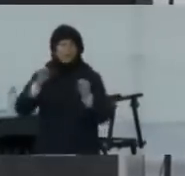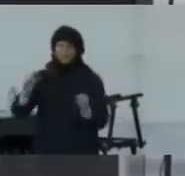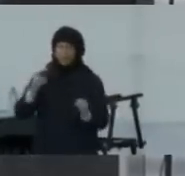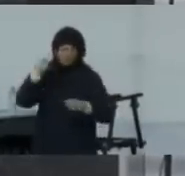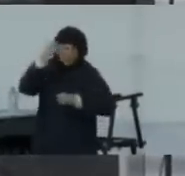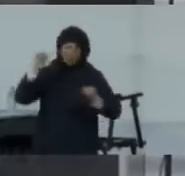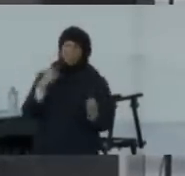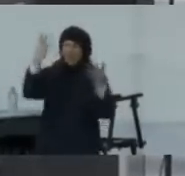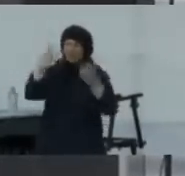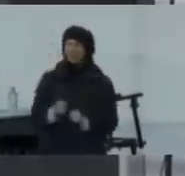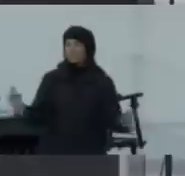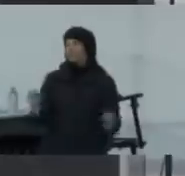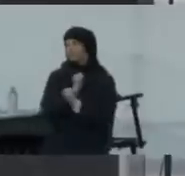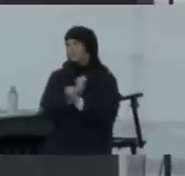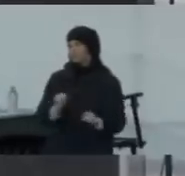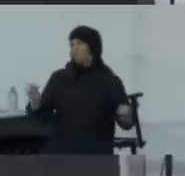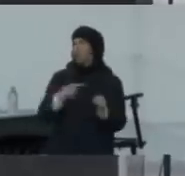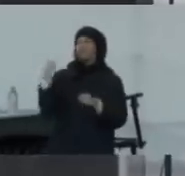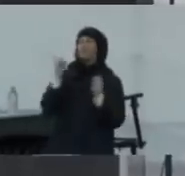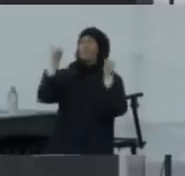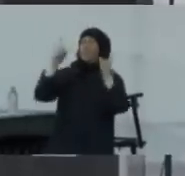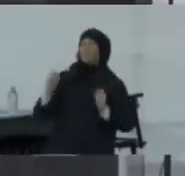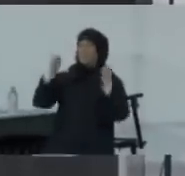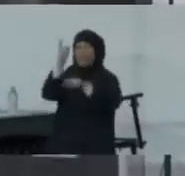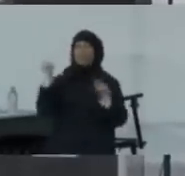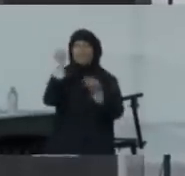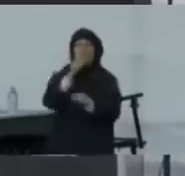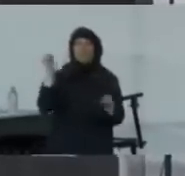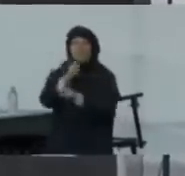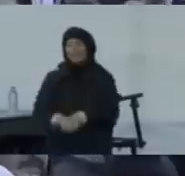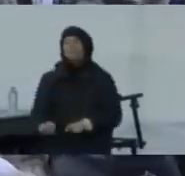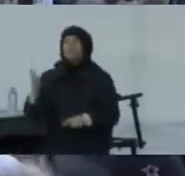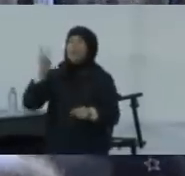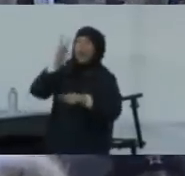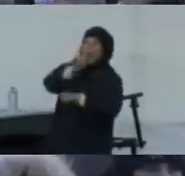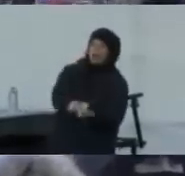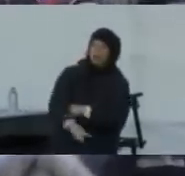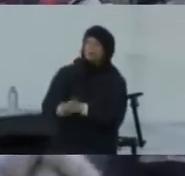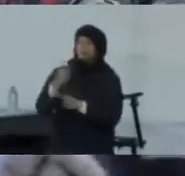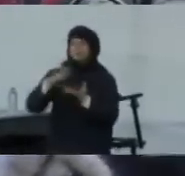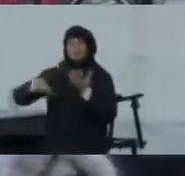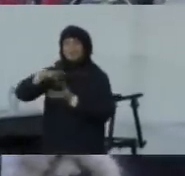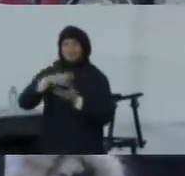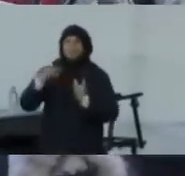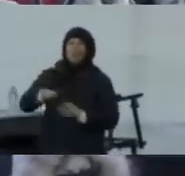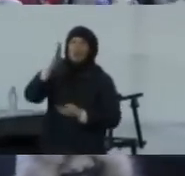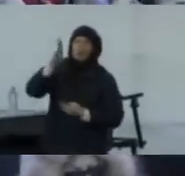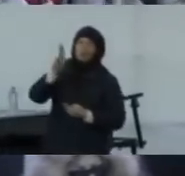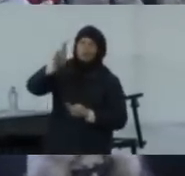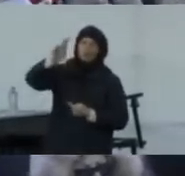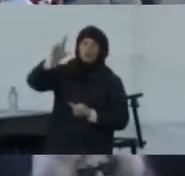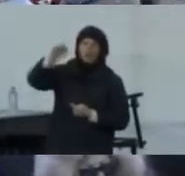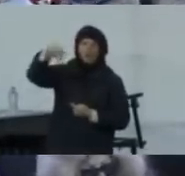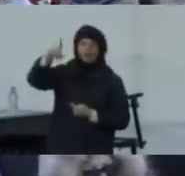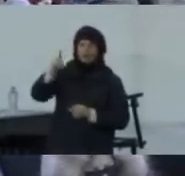incredibile. Si svendono tutto, le municipalizzate, gli autobus. Allora, burlando, questa gente qui ha detto che